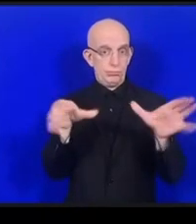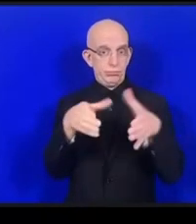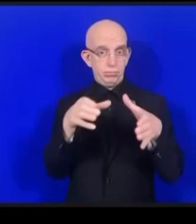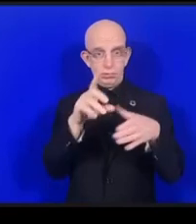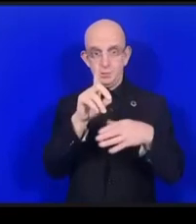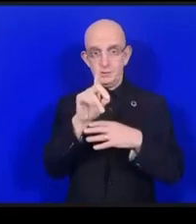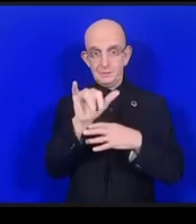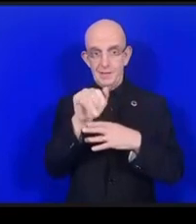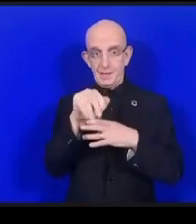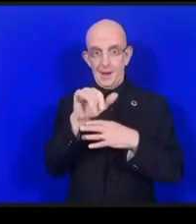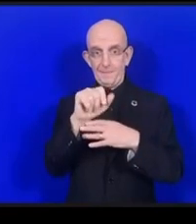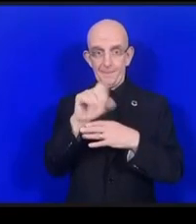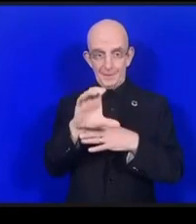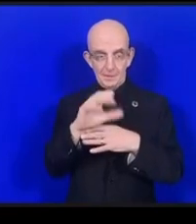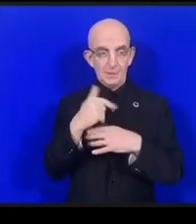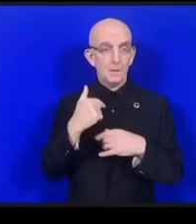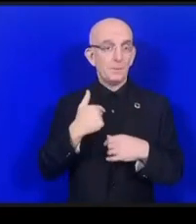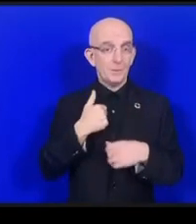и